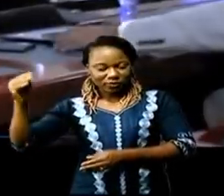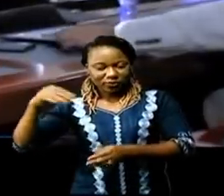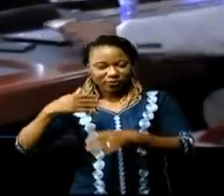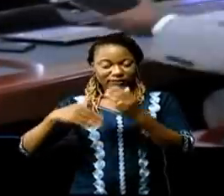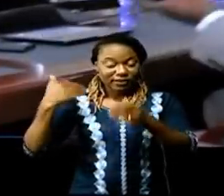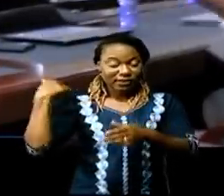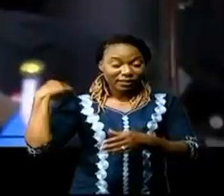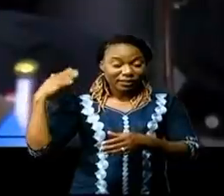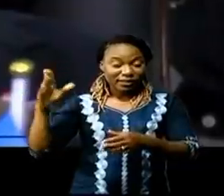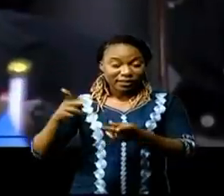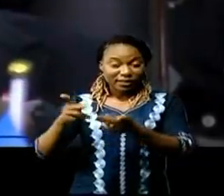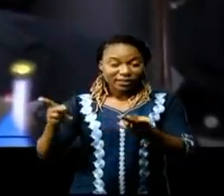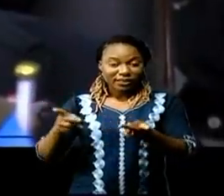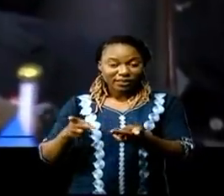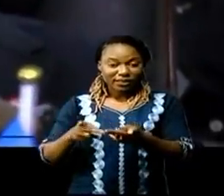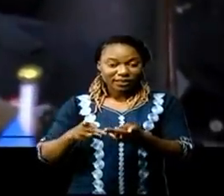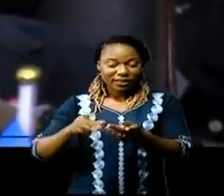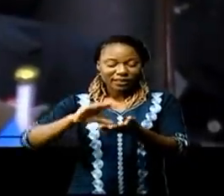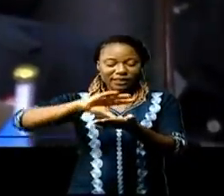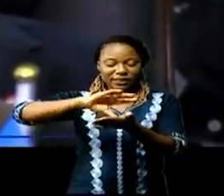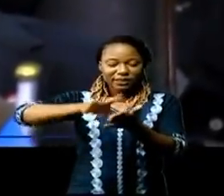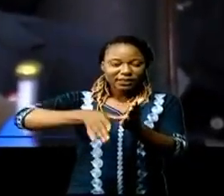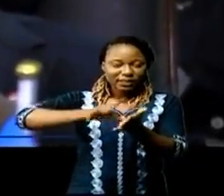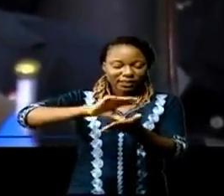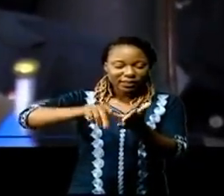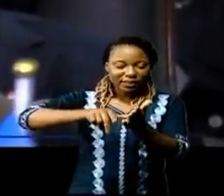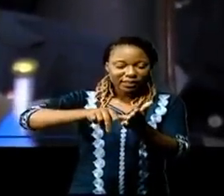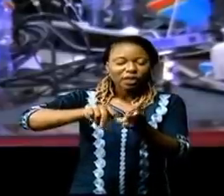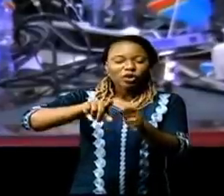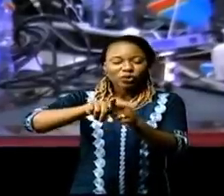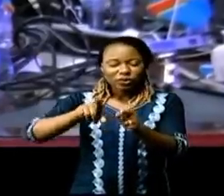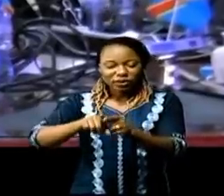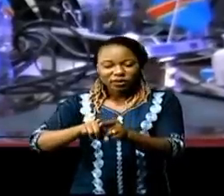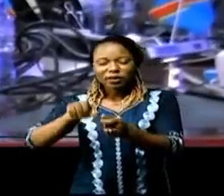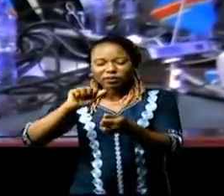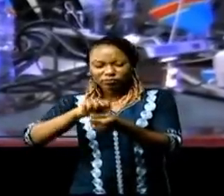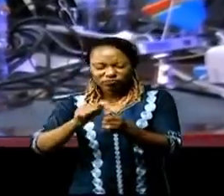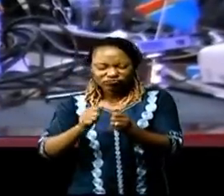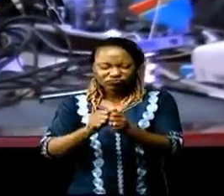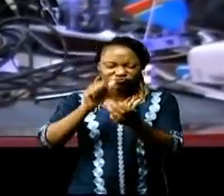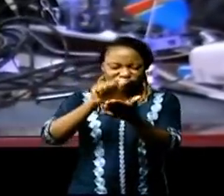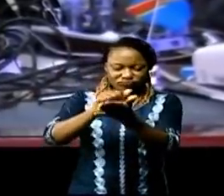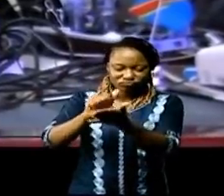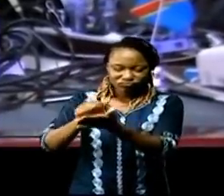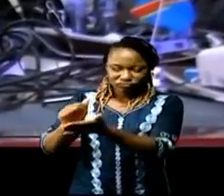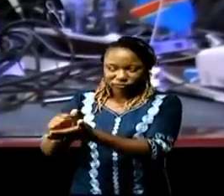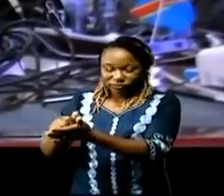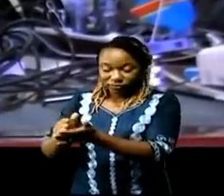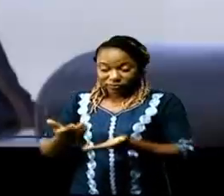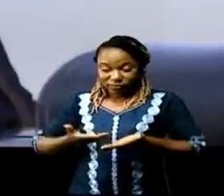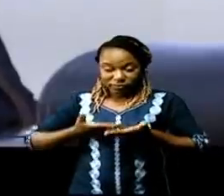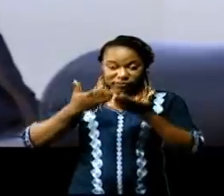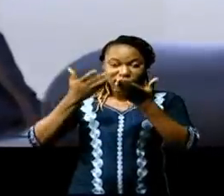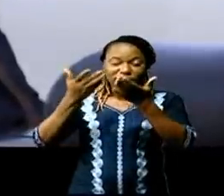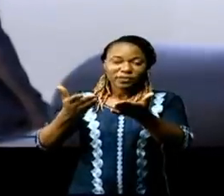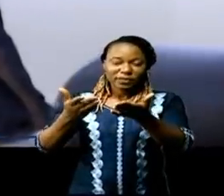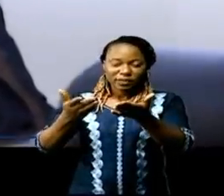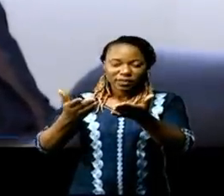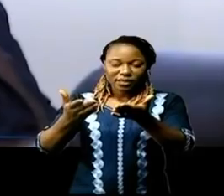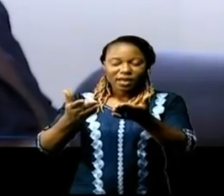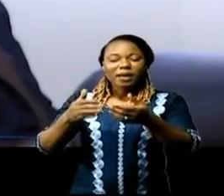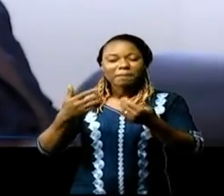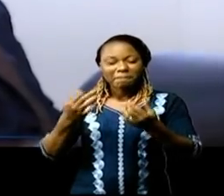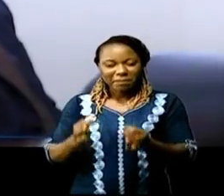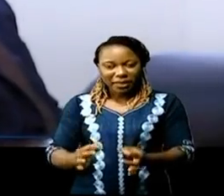du registre cédé après avoir énuméré quelques contraintes avant de proposer de pistes de solutions. Par